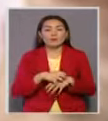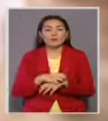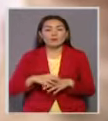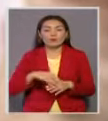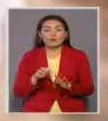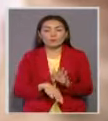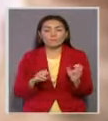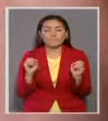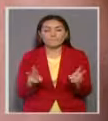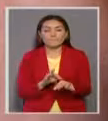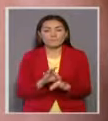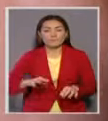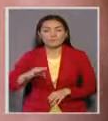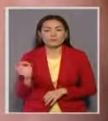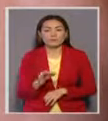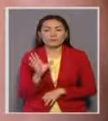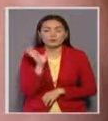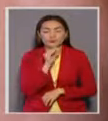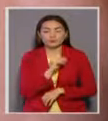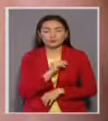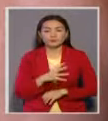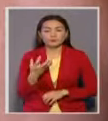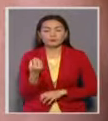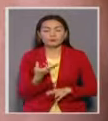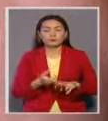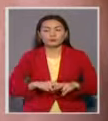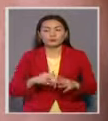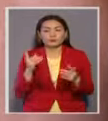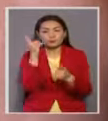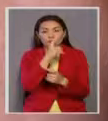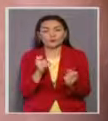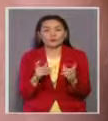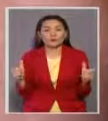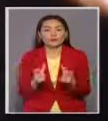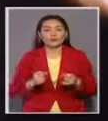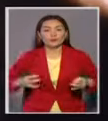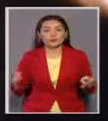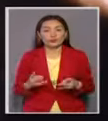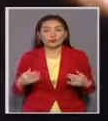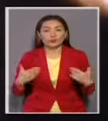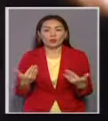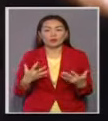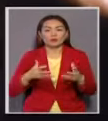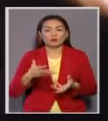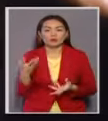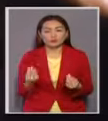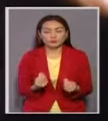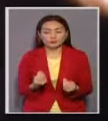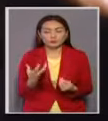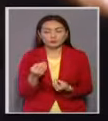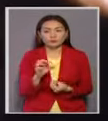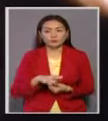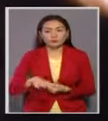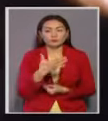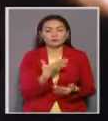оспа быстро распространяется по всему миру. Поэтому я объявил чрезвычайное положение на международном уровне в